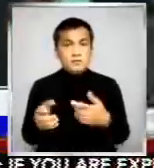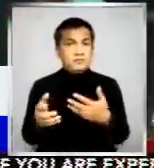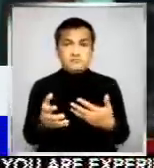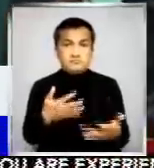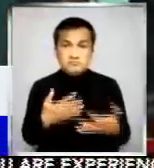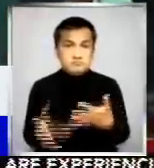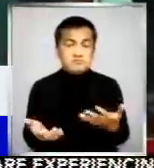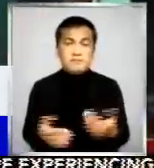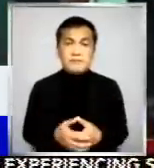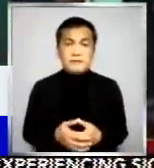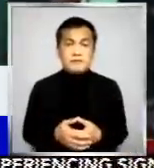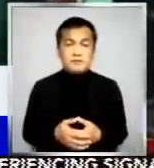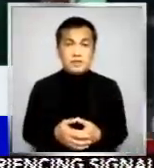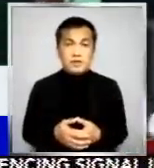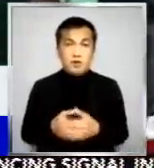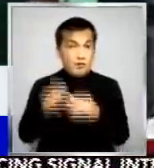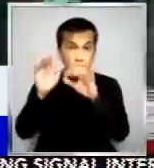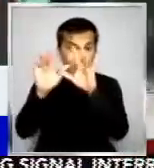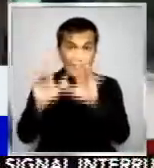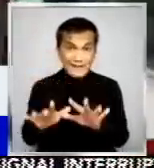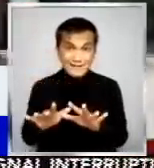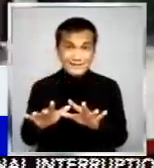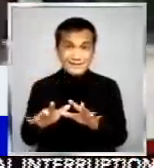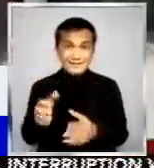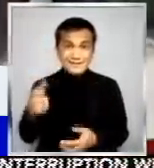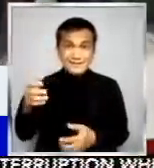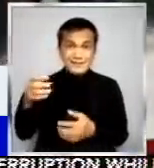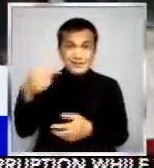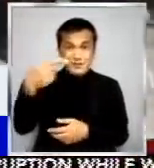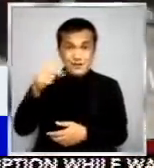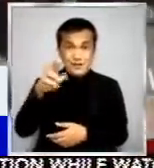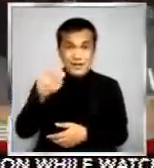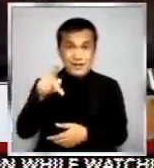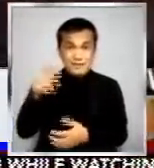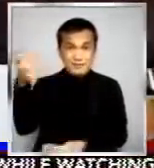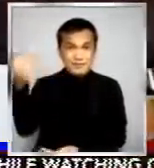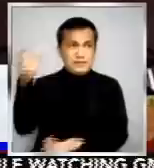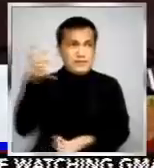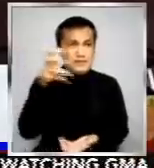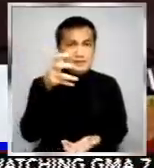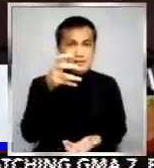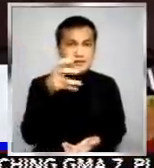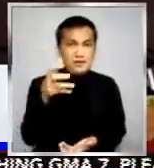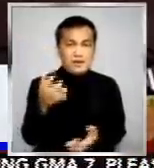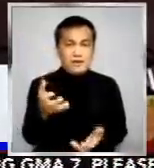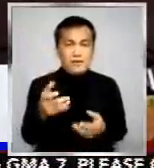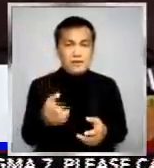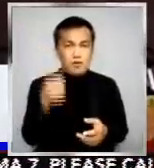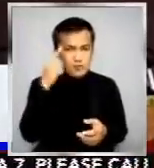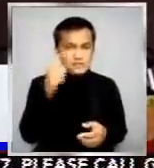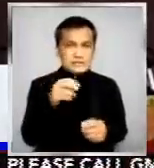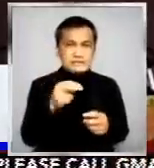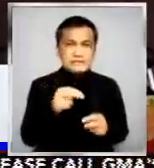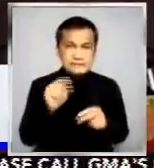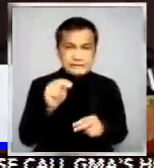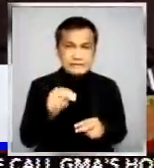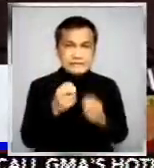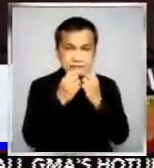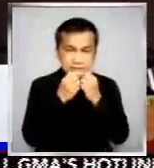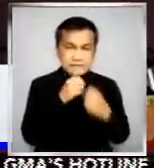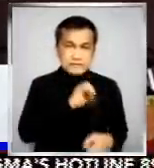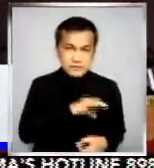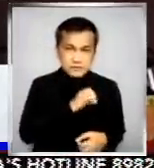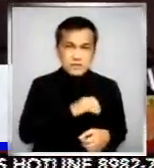dala-dala ko yung harp. Makahanap talaga ako ng makakitaan para pag-uwi ko sa bahay, mayroon ako mabili ng bigas